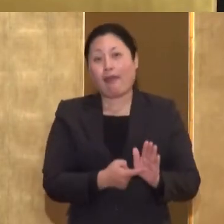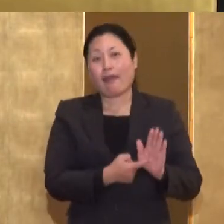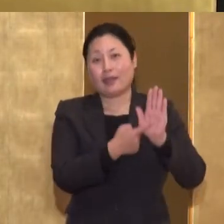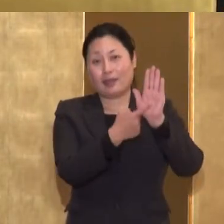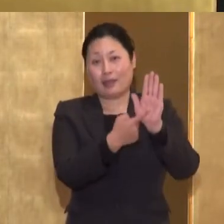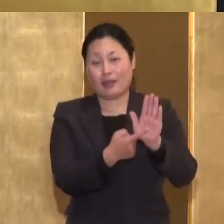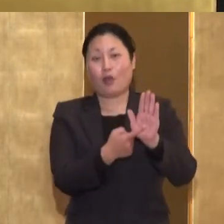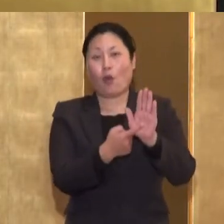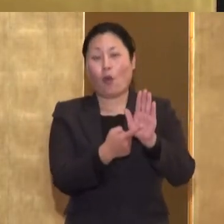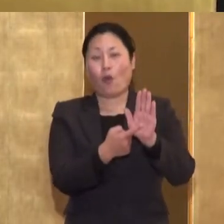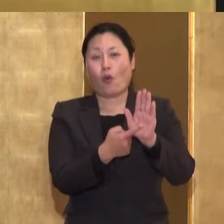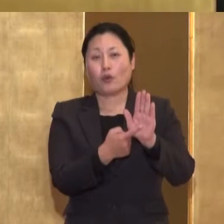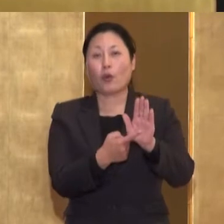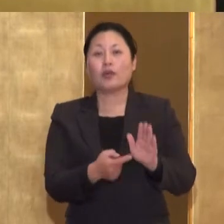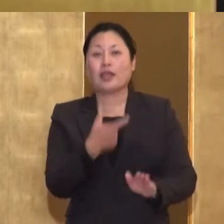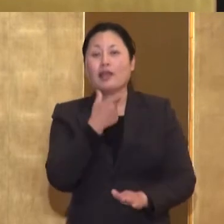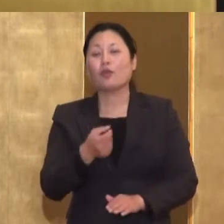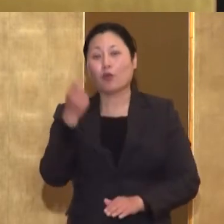います。